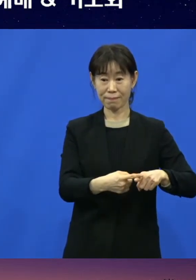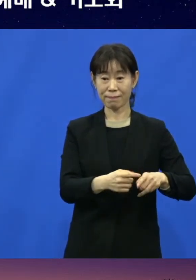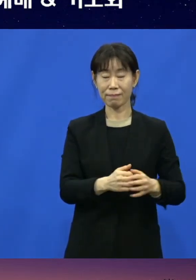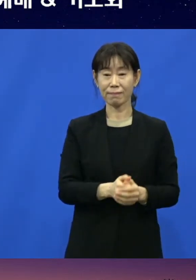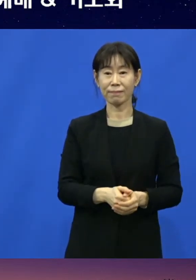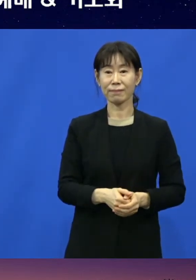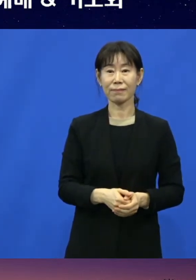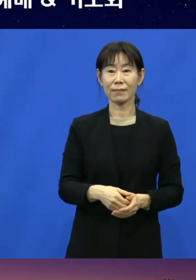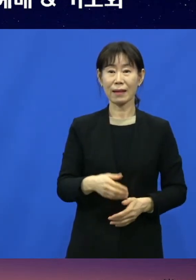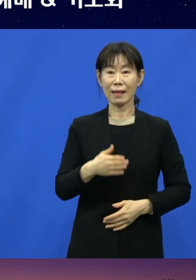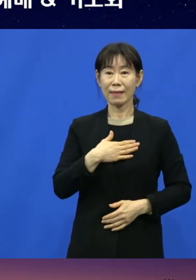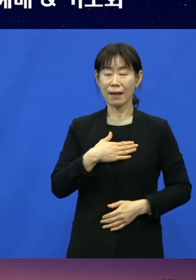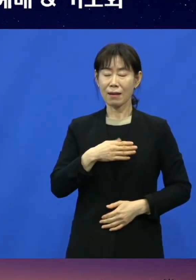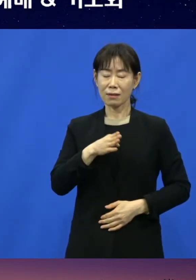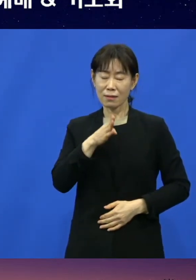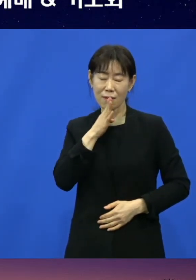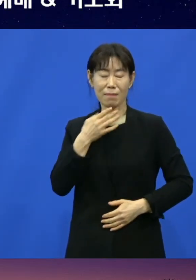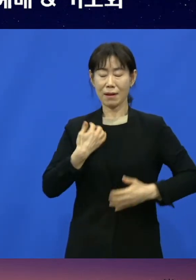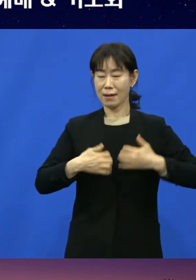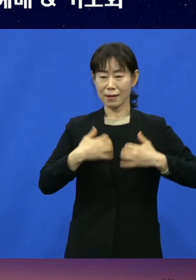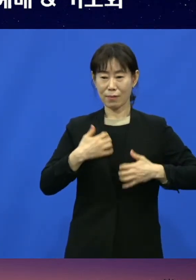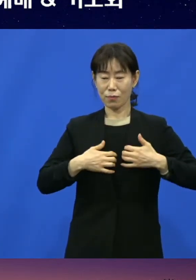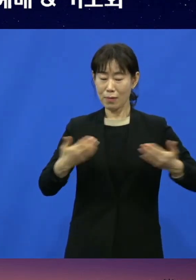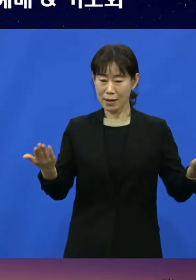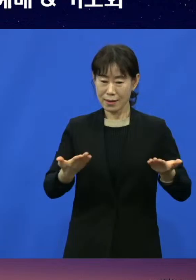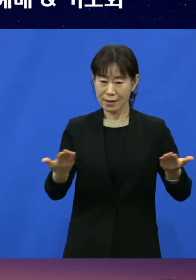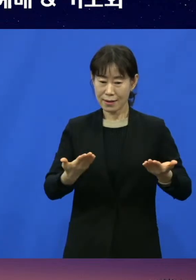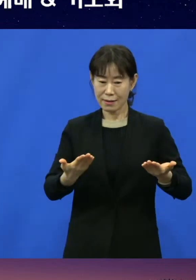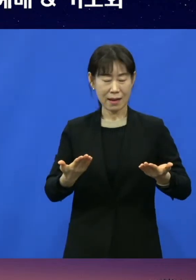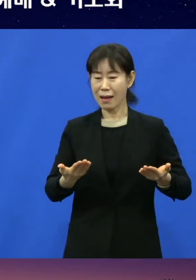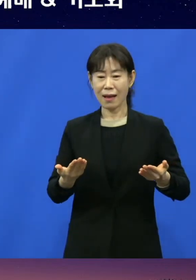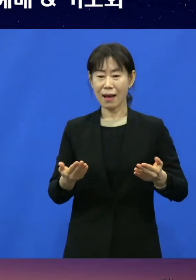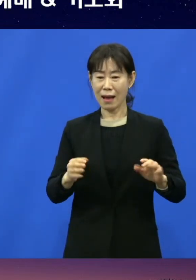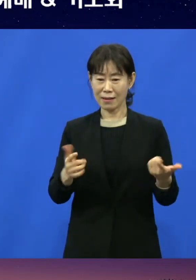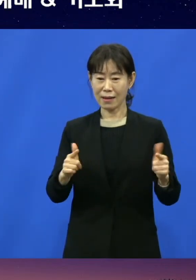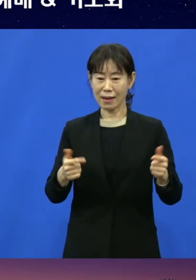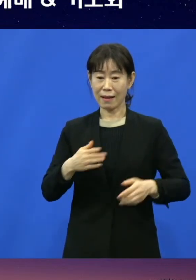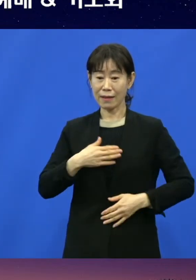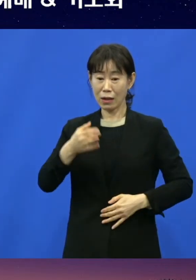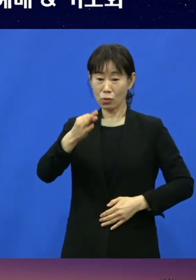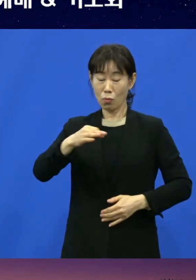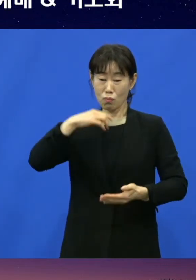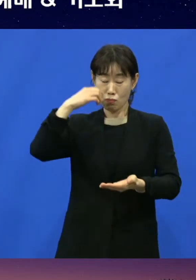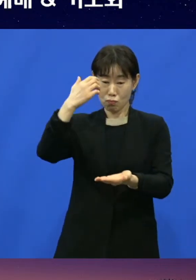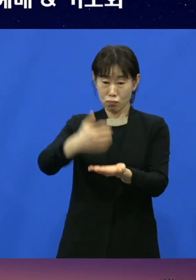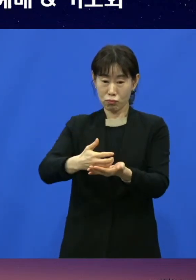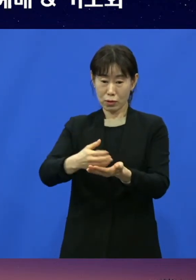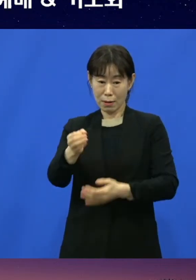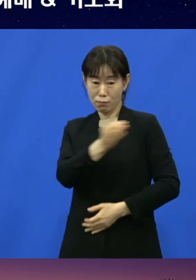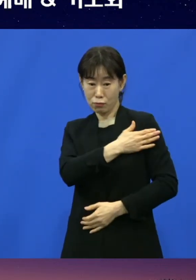내가 진짜 기쁨으로 하는 게 아니라 내 돈만 있으면 금방 그만둔다.